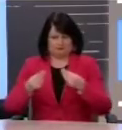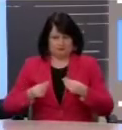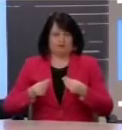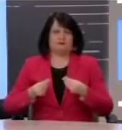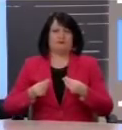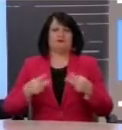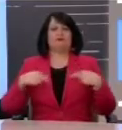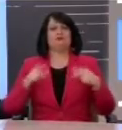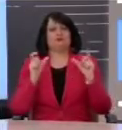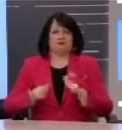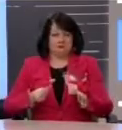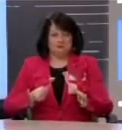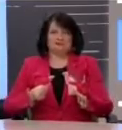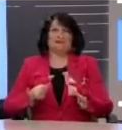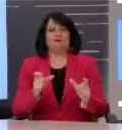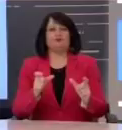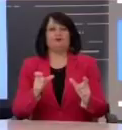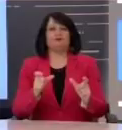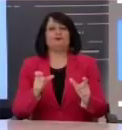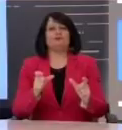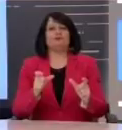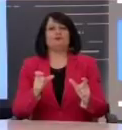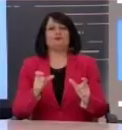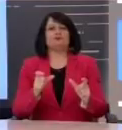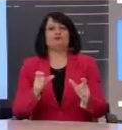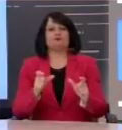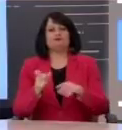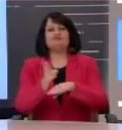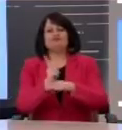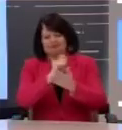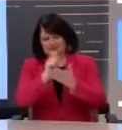του Υπουργείου Άμυνας, ένα, όπως το λένε, letter of request,